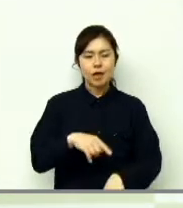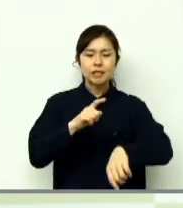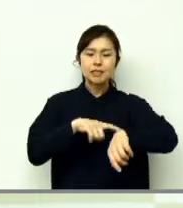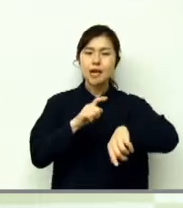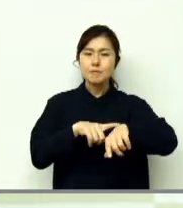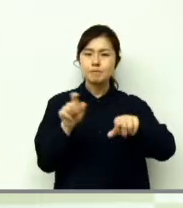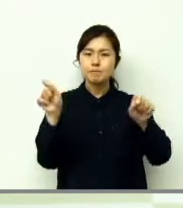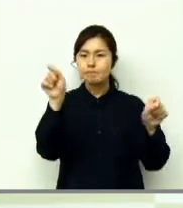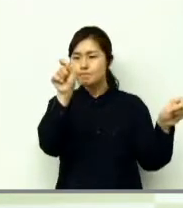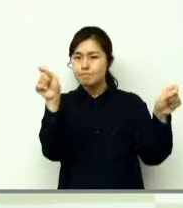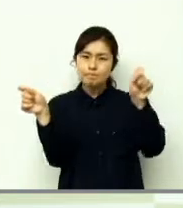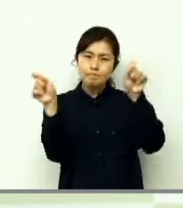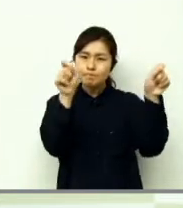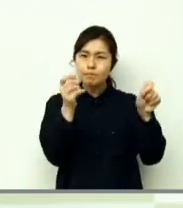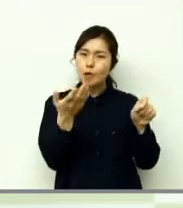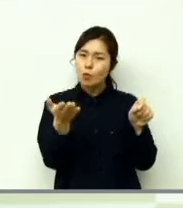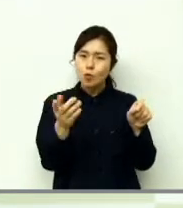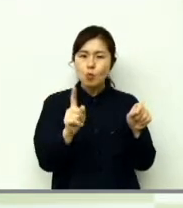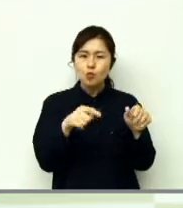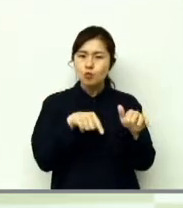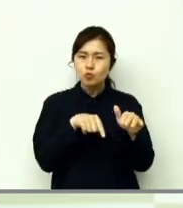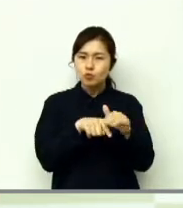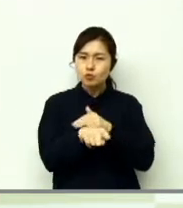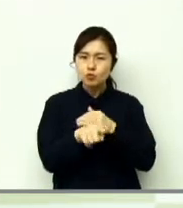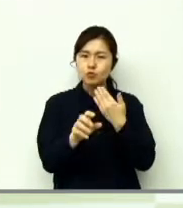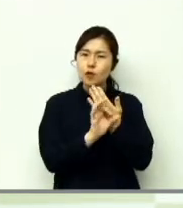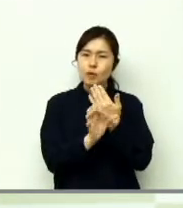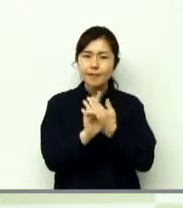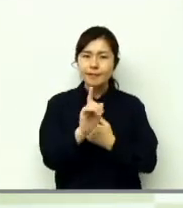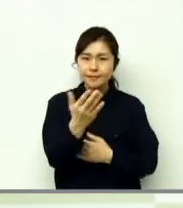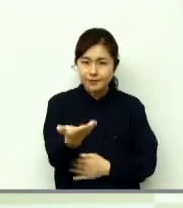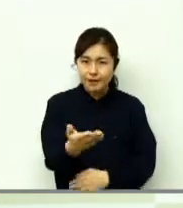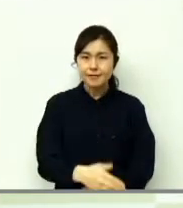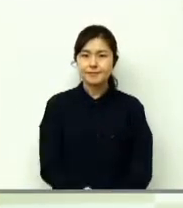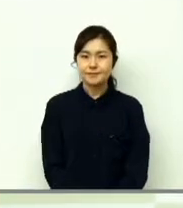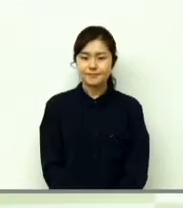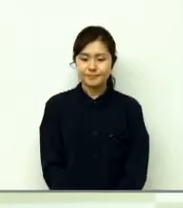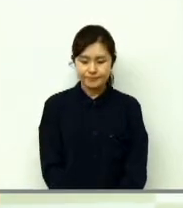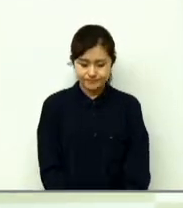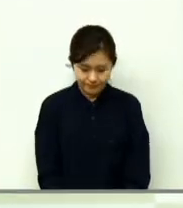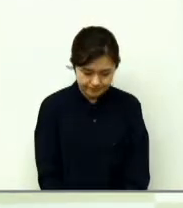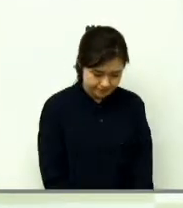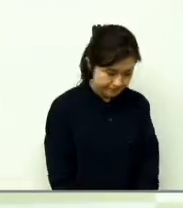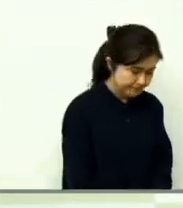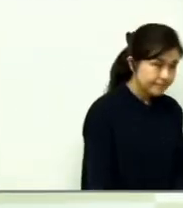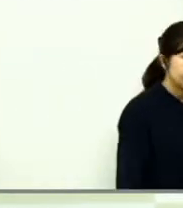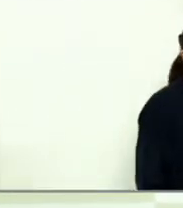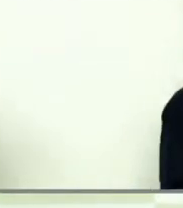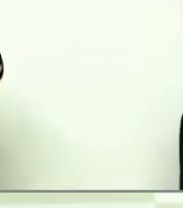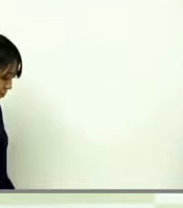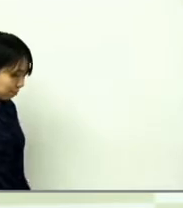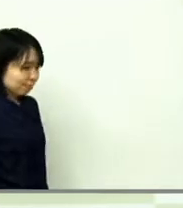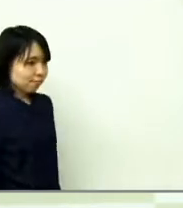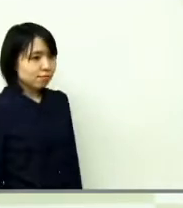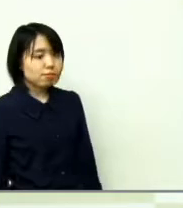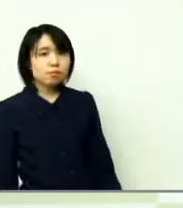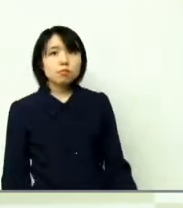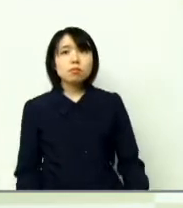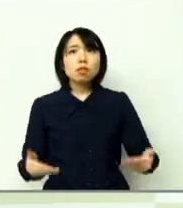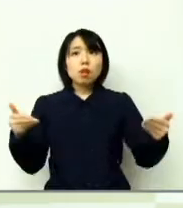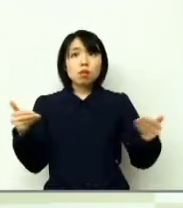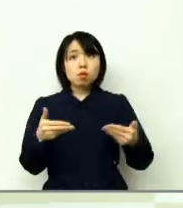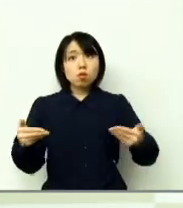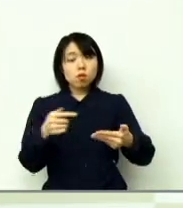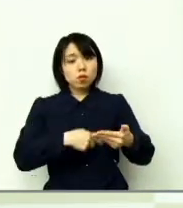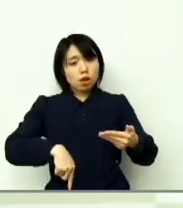ていうのはどんな感じで考えてるんですか。 はい、一つはこれ、まあ、業務によってということと、あと個人のですね、によって